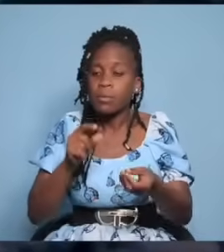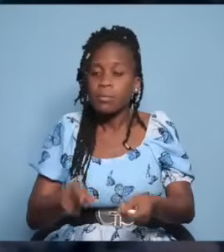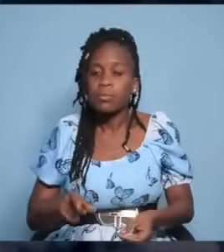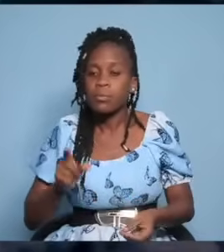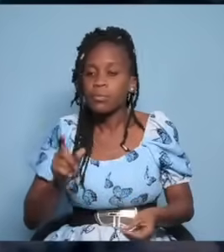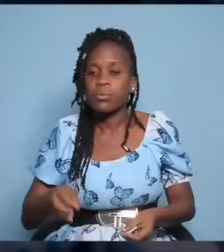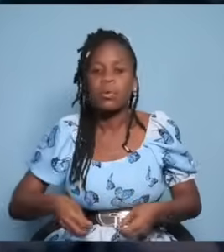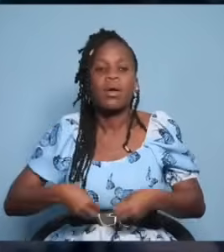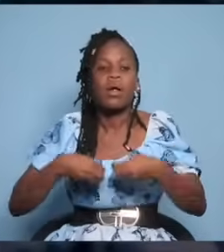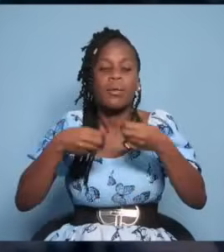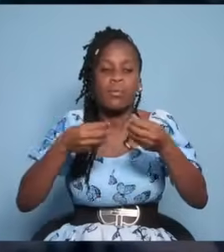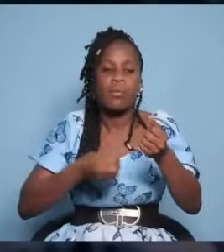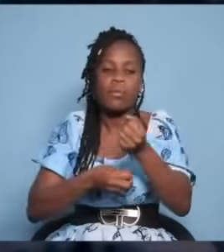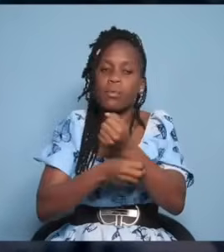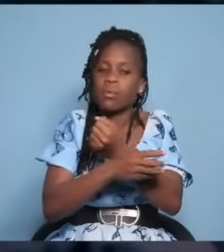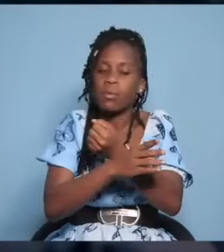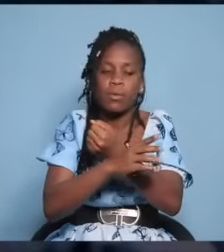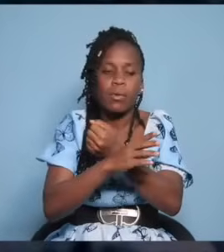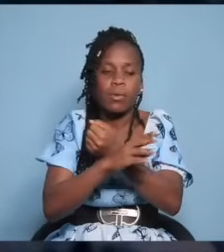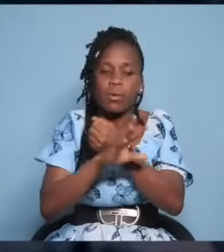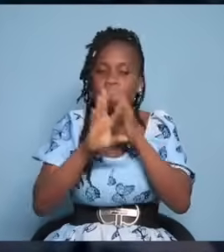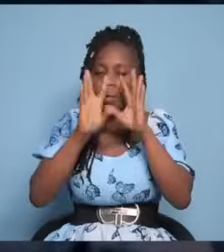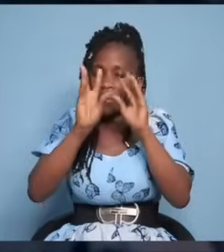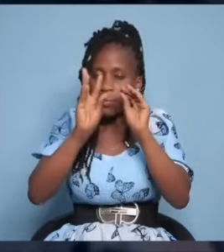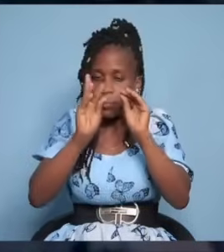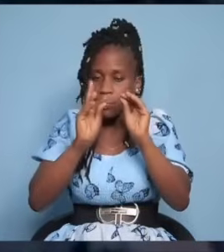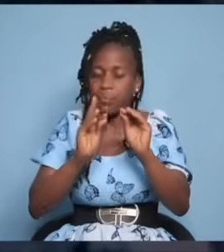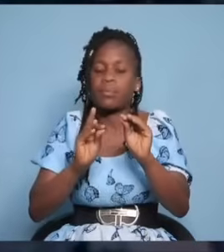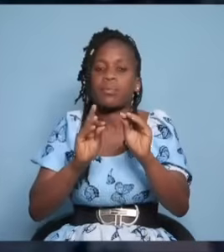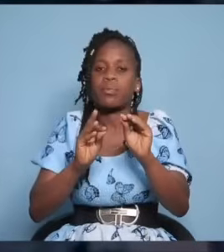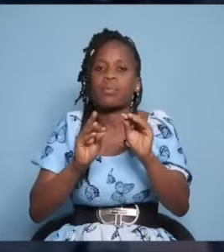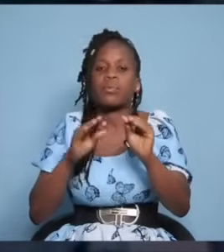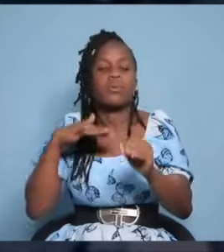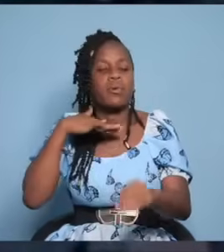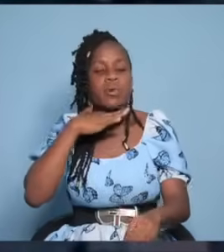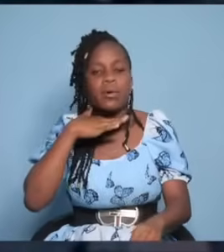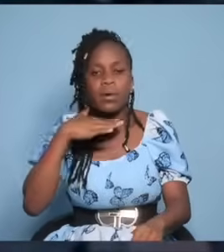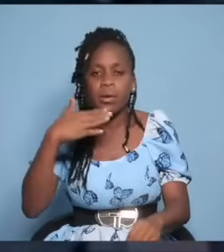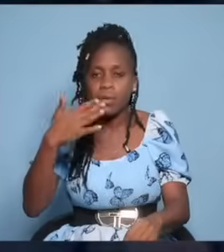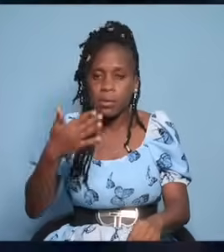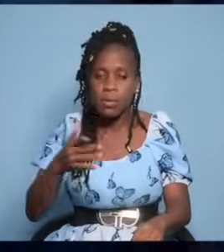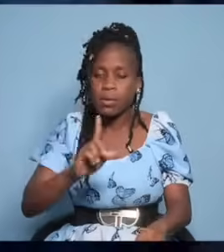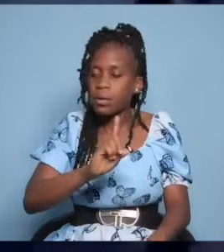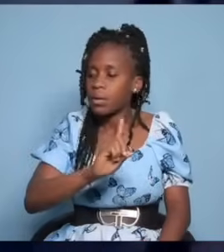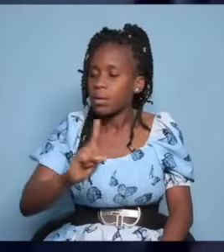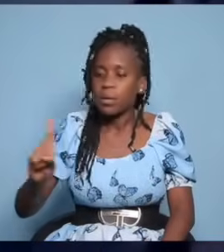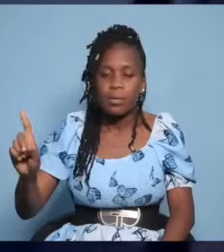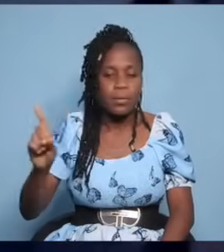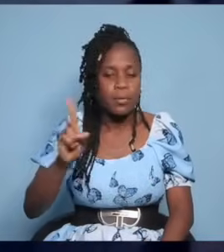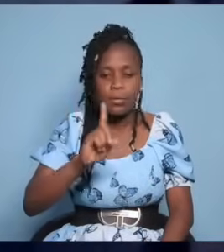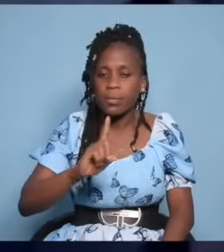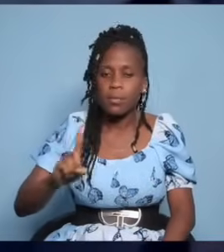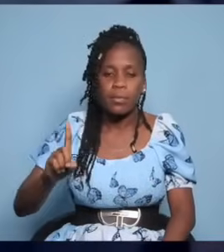yani alitoa hongo kupindisha ripoti ya wachunguzi wa mambo waandike hivyo, lakini haikuwa helikopta ya ikulu